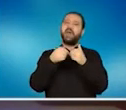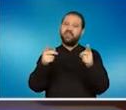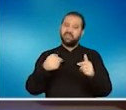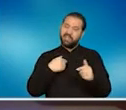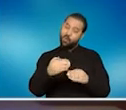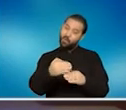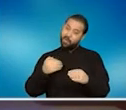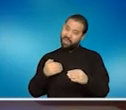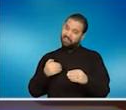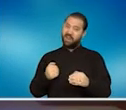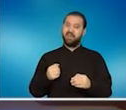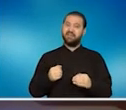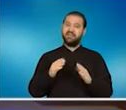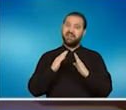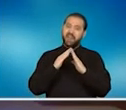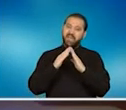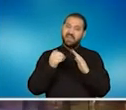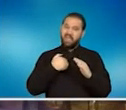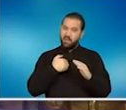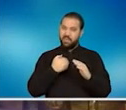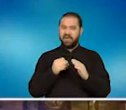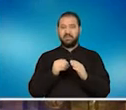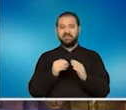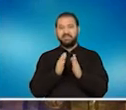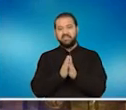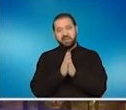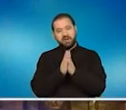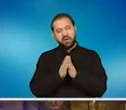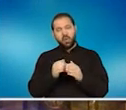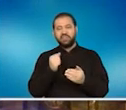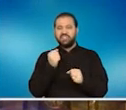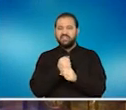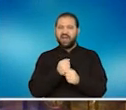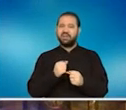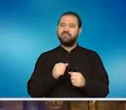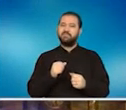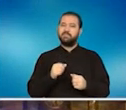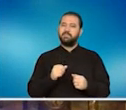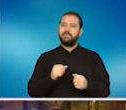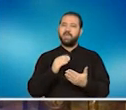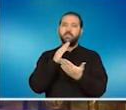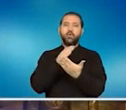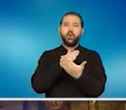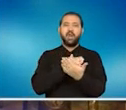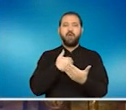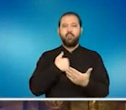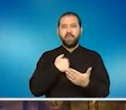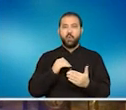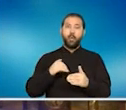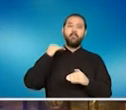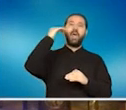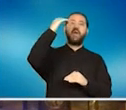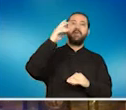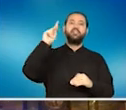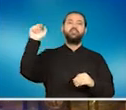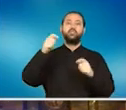mă retrag la chilia mea să îmi văd de rânduielile mele. Și mai presus